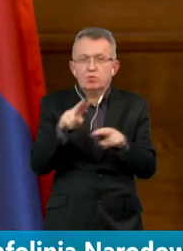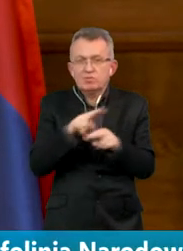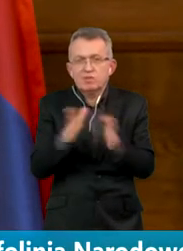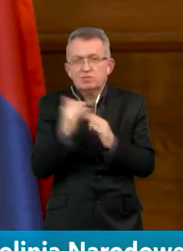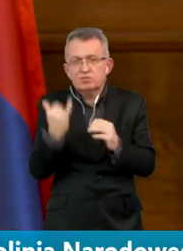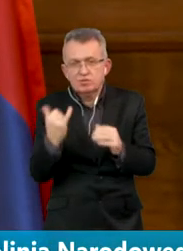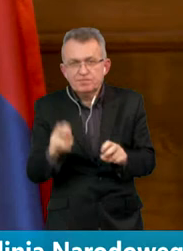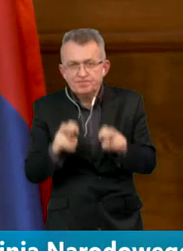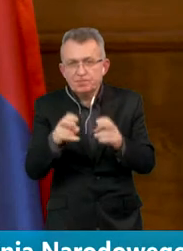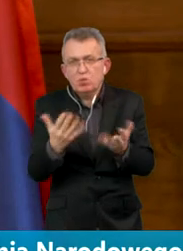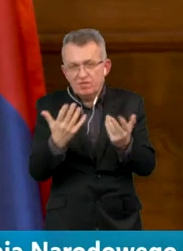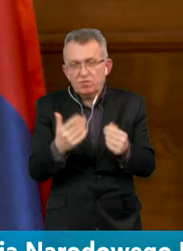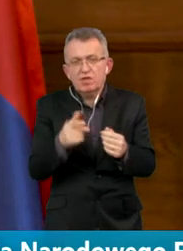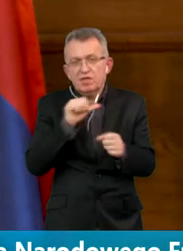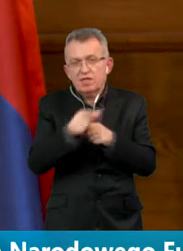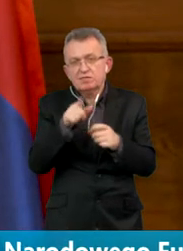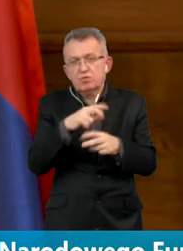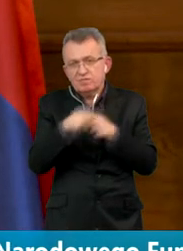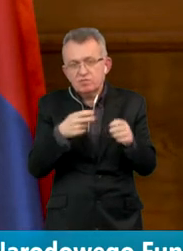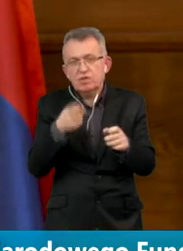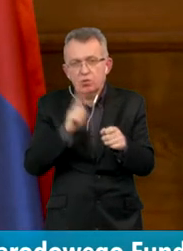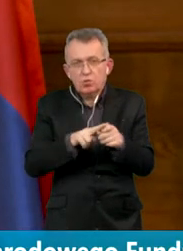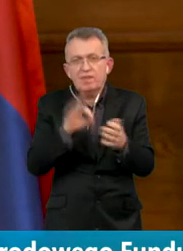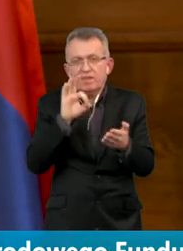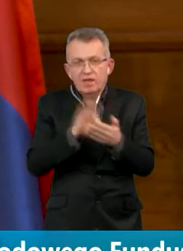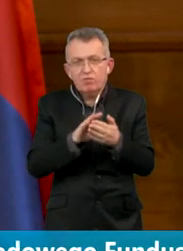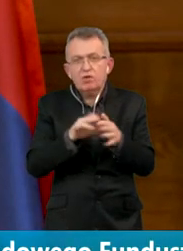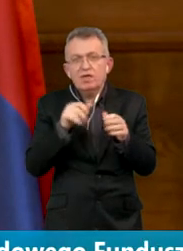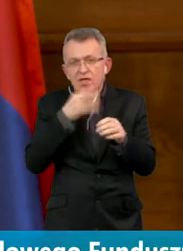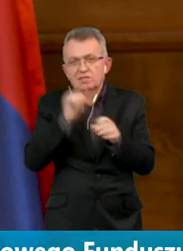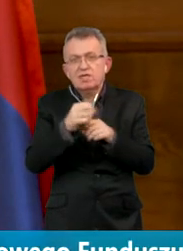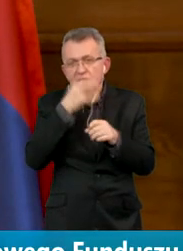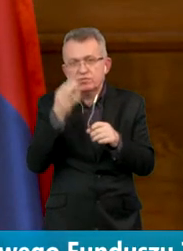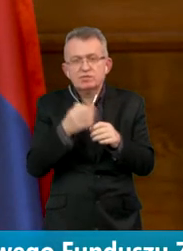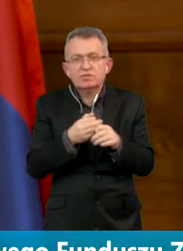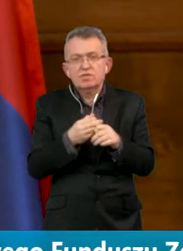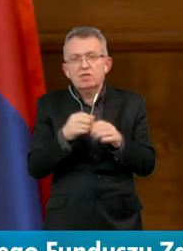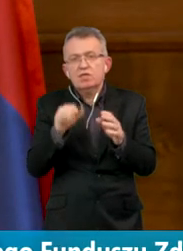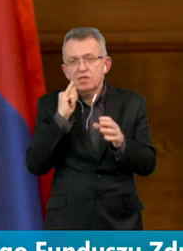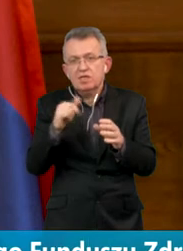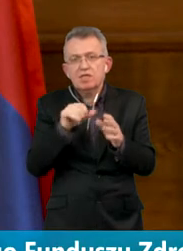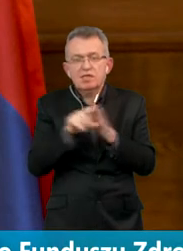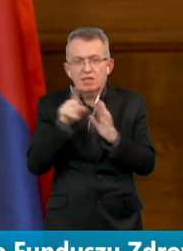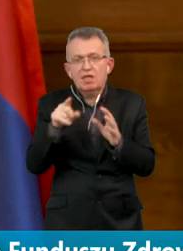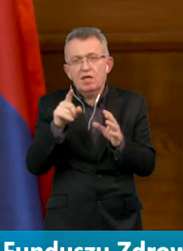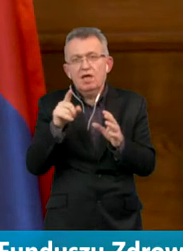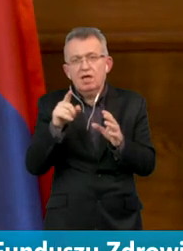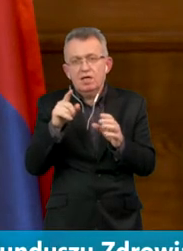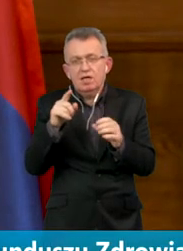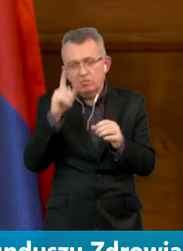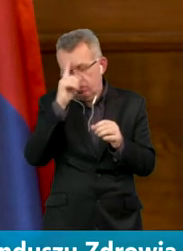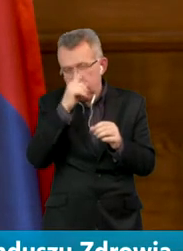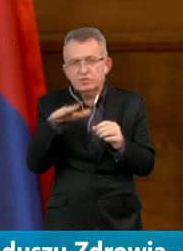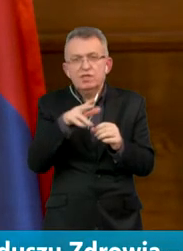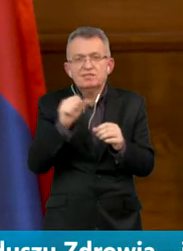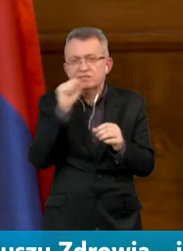dziećmi, więc to jest też rozwiązanie, które na pewno jest dużo lepsze i bardziej przyjazne dla pasażerów niż stare